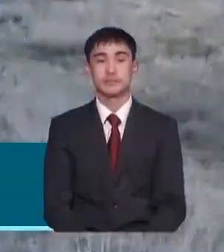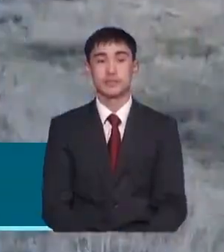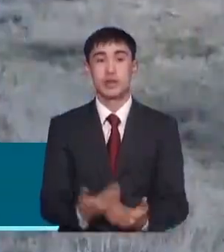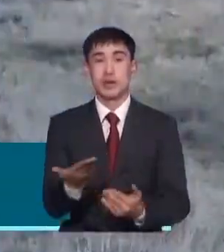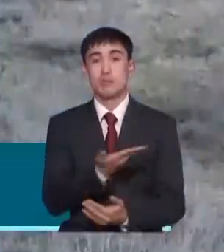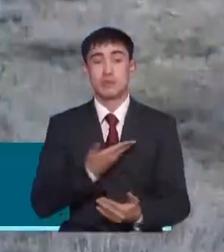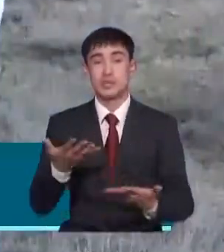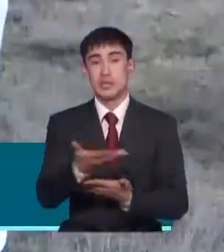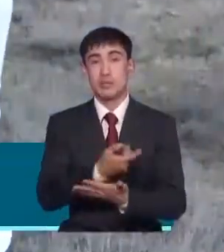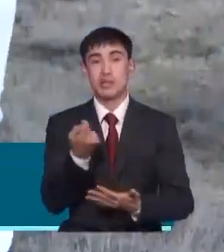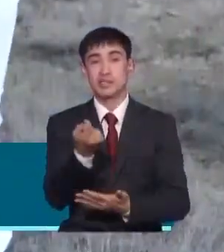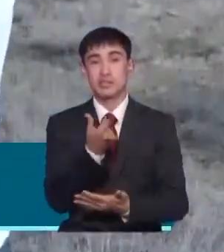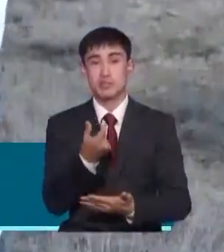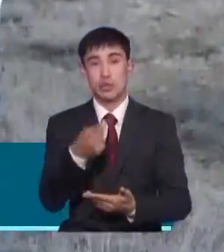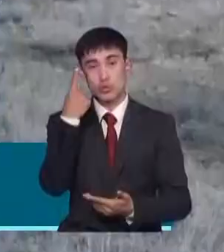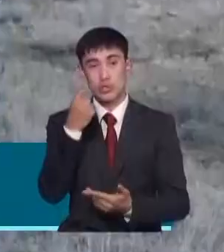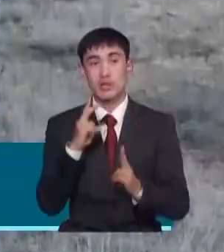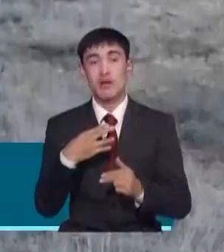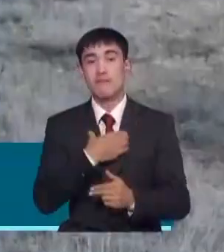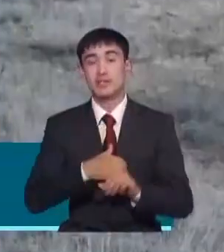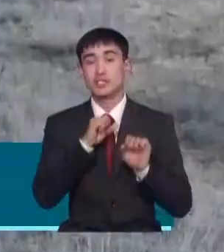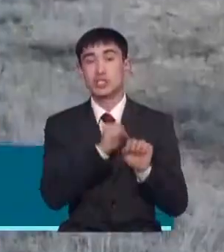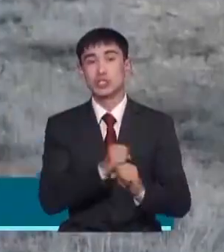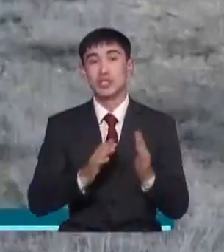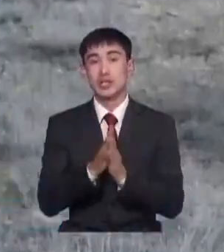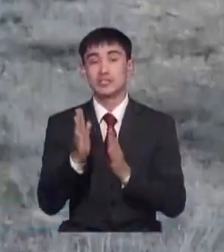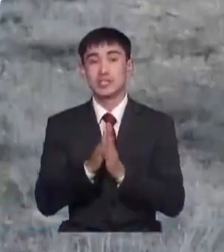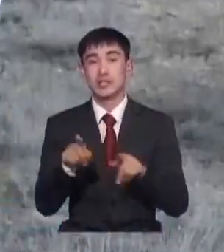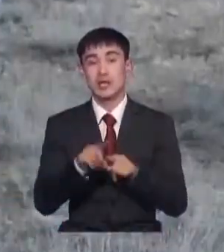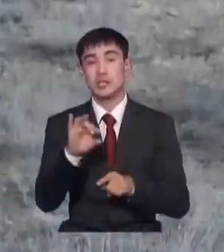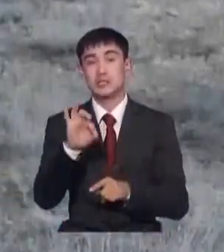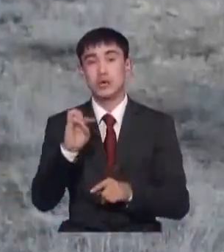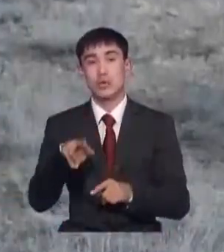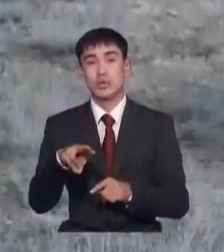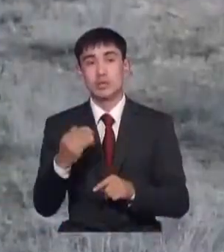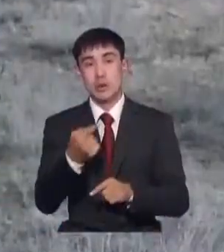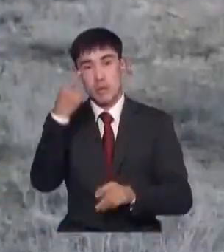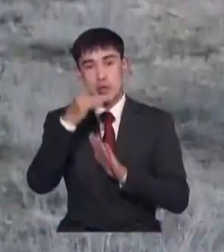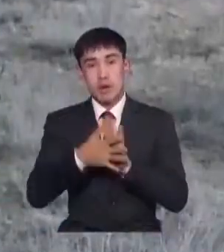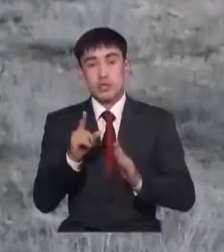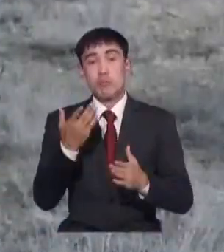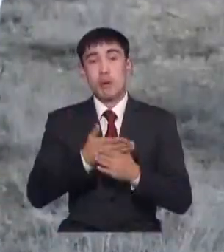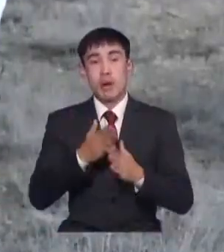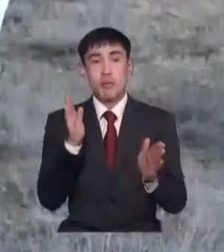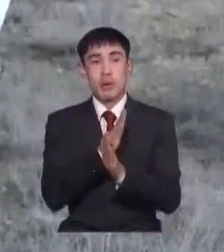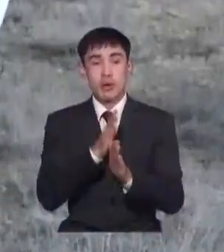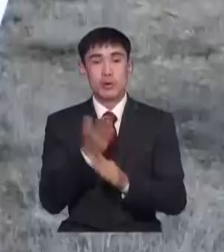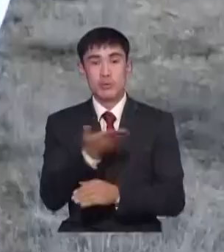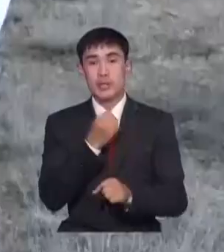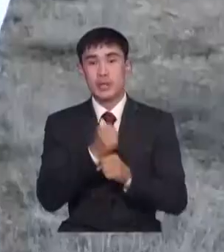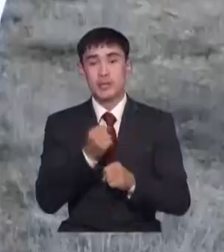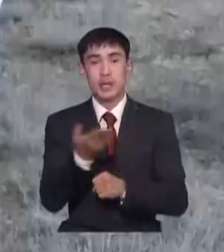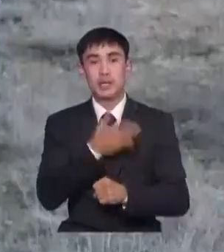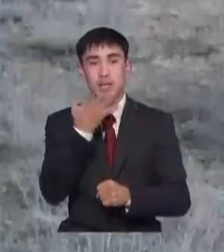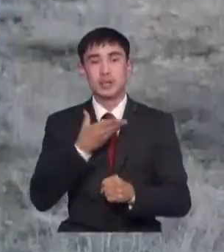Мы не только собрали семена, но и узнали, как важно защищать растения, такие как сексаул. Теперь я понимаю, что, помогая природе, мы делаем